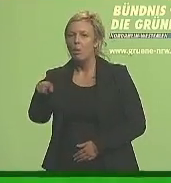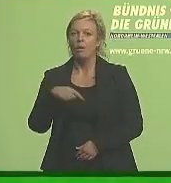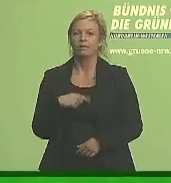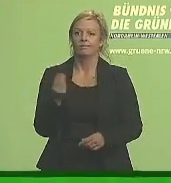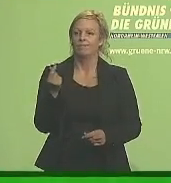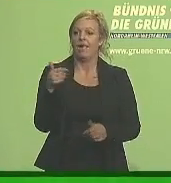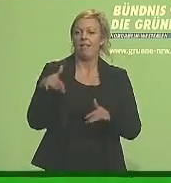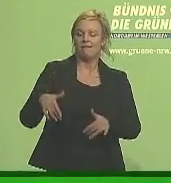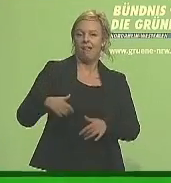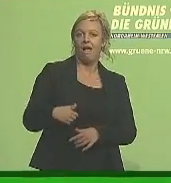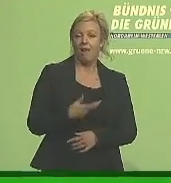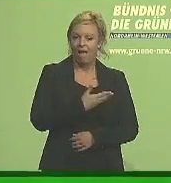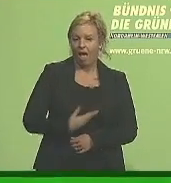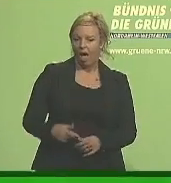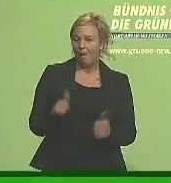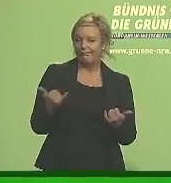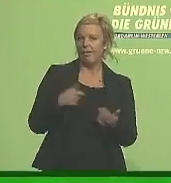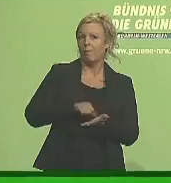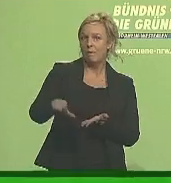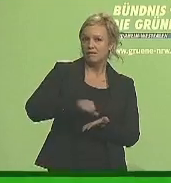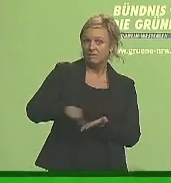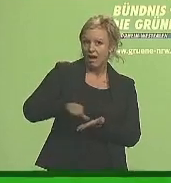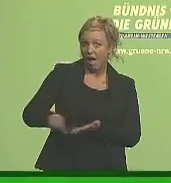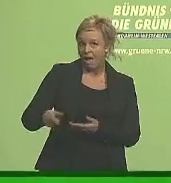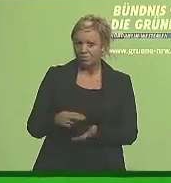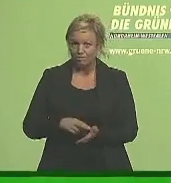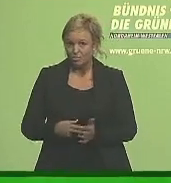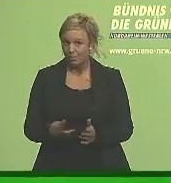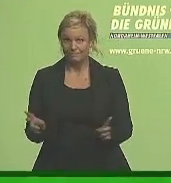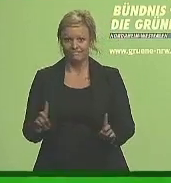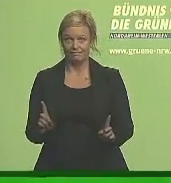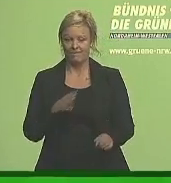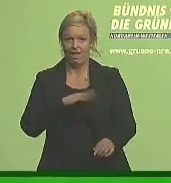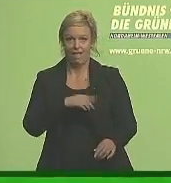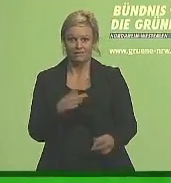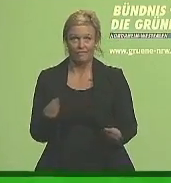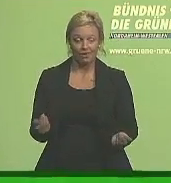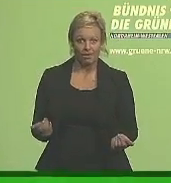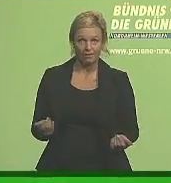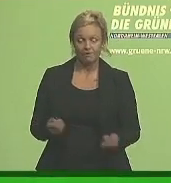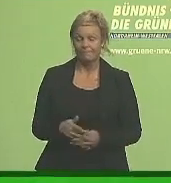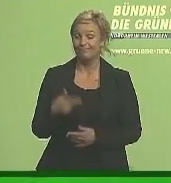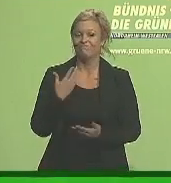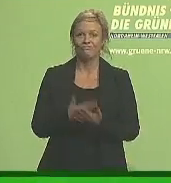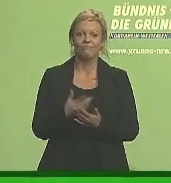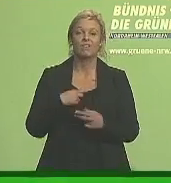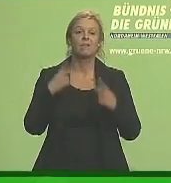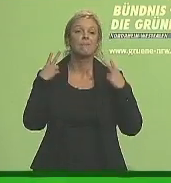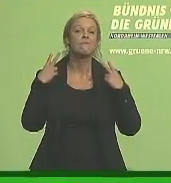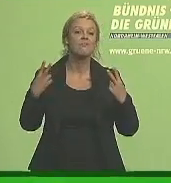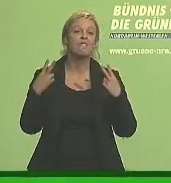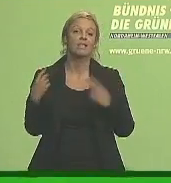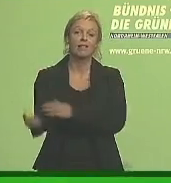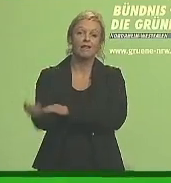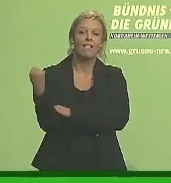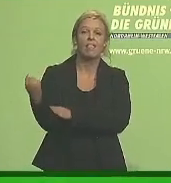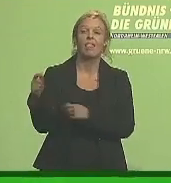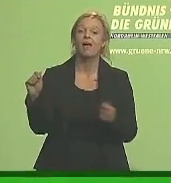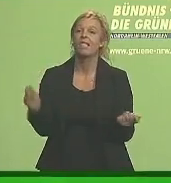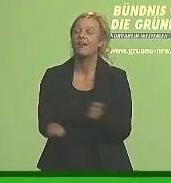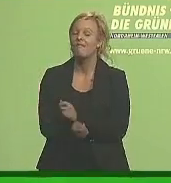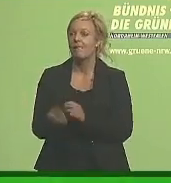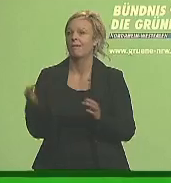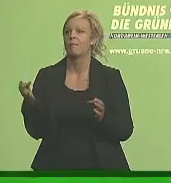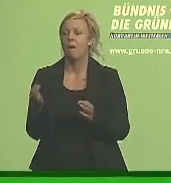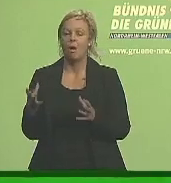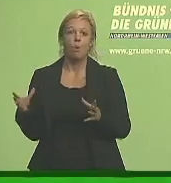Bio-Schnitzel leisten können. Und die armen Hartz-IV-Empfänger müssen darunter leiden. Deshalb ist es so wichtig, dass wir die Energiewende sozial